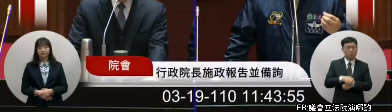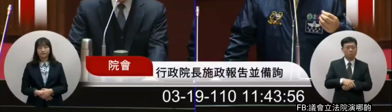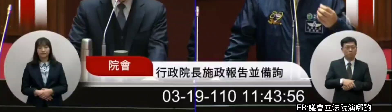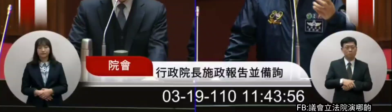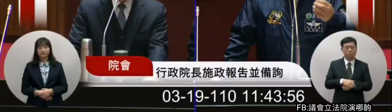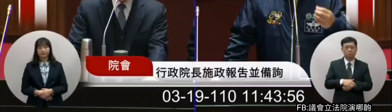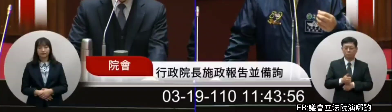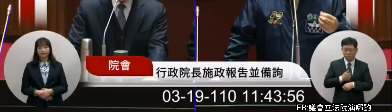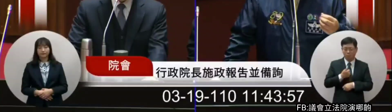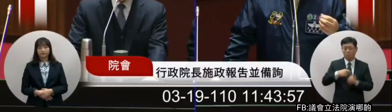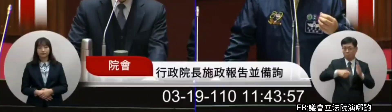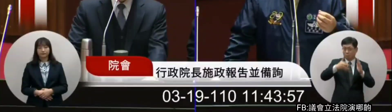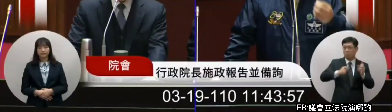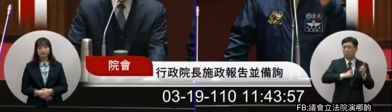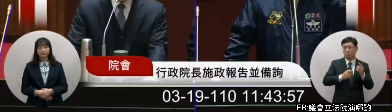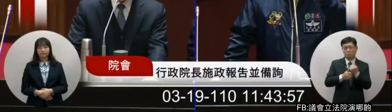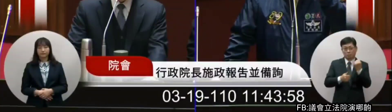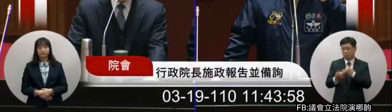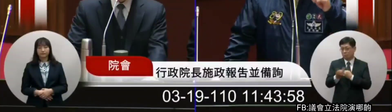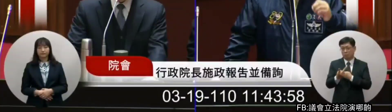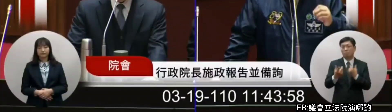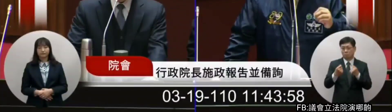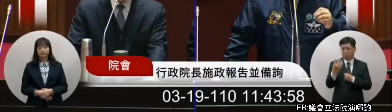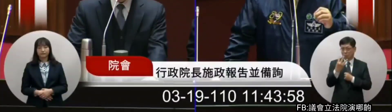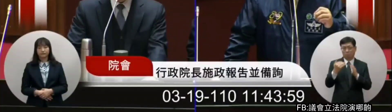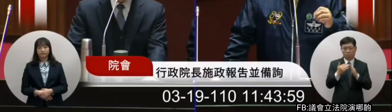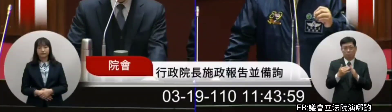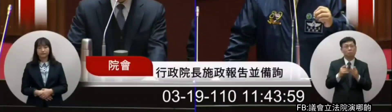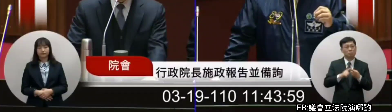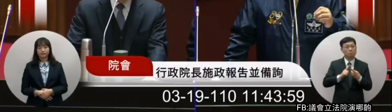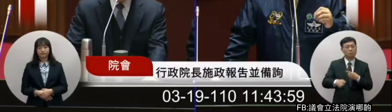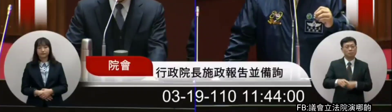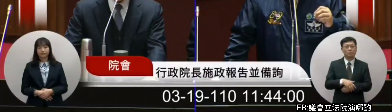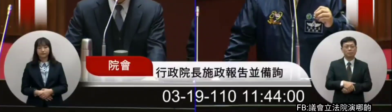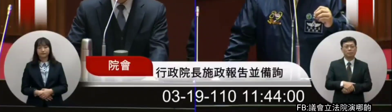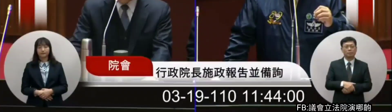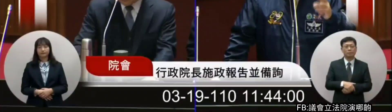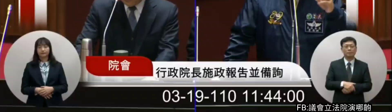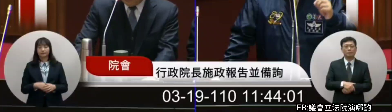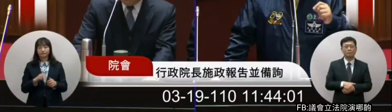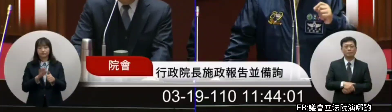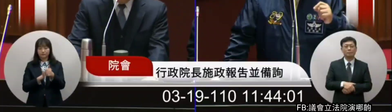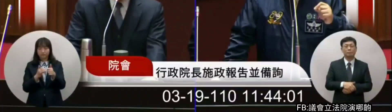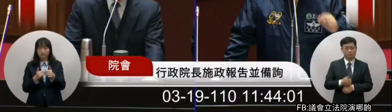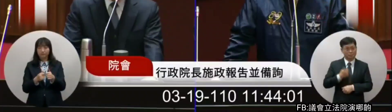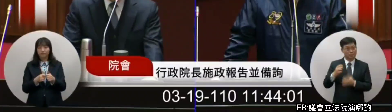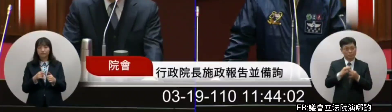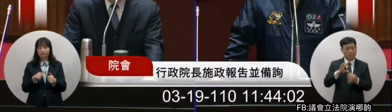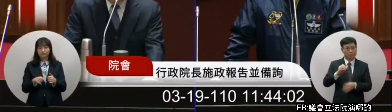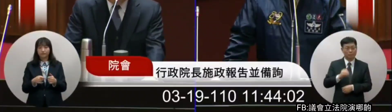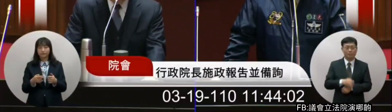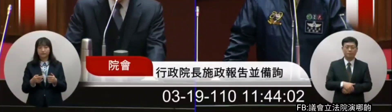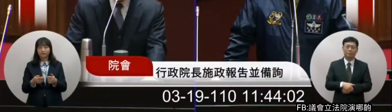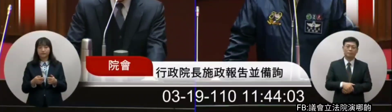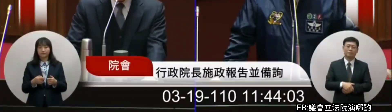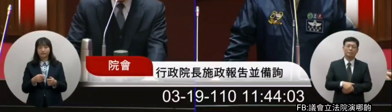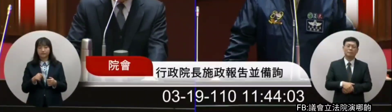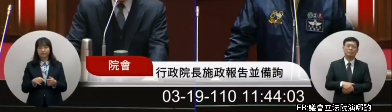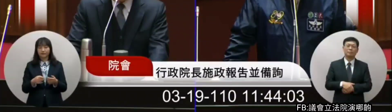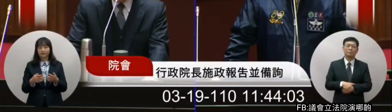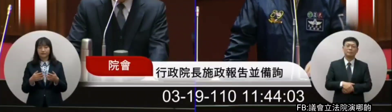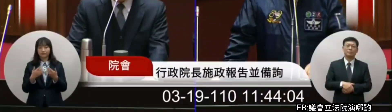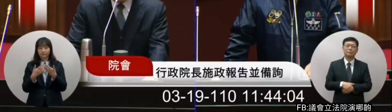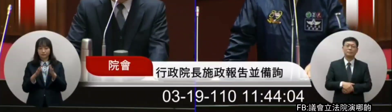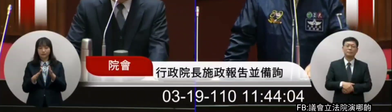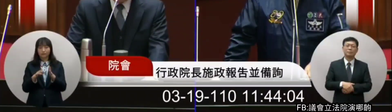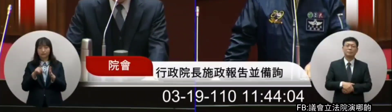然也不会言，院长您跟夫人也有四户房子吧？ 对对，委员是这样， 跟这有关吗？ 这个委员是不